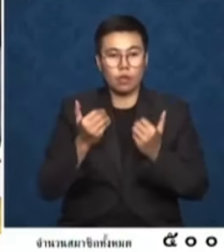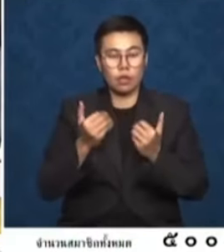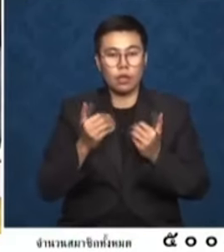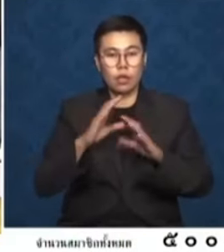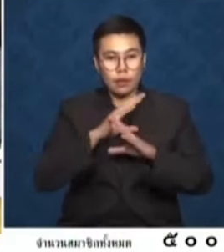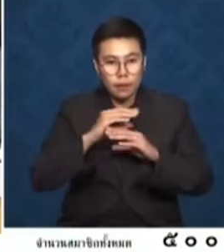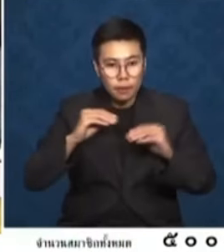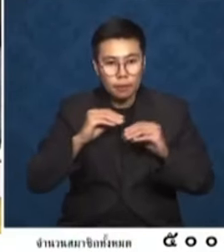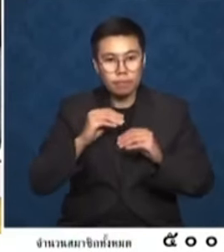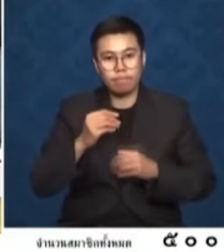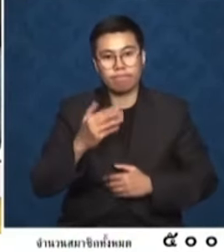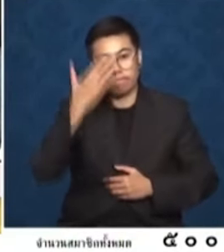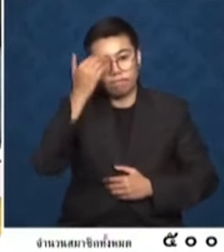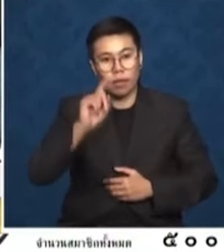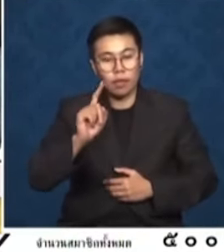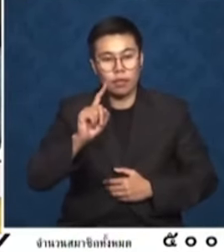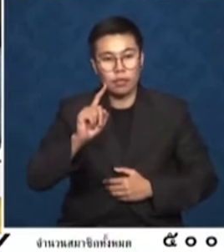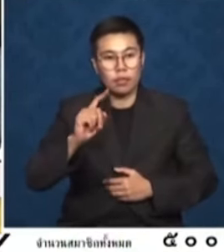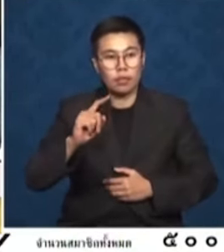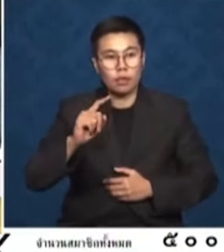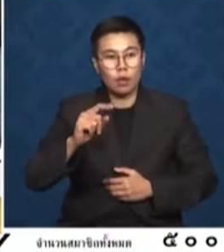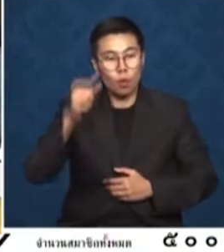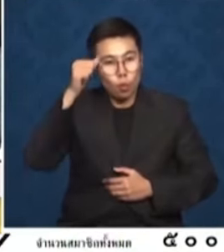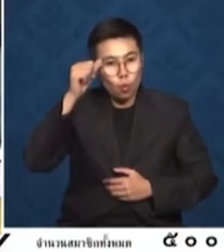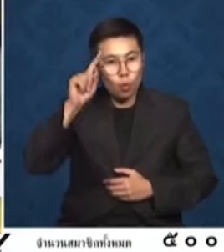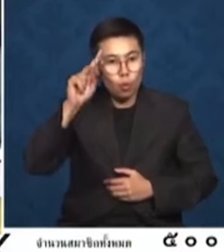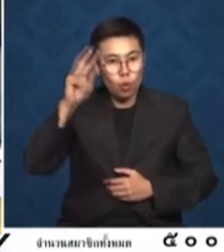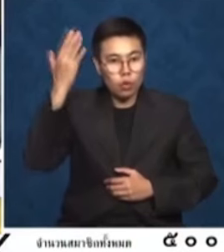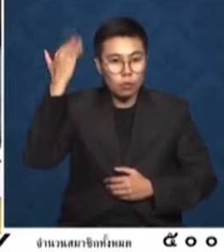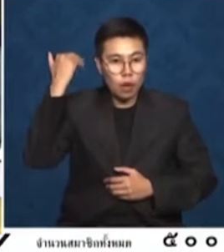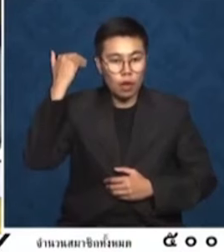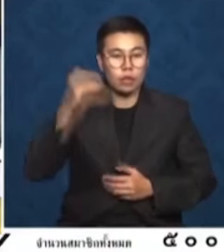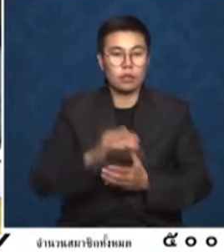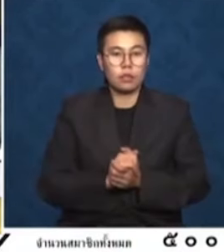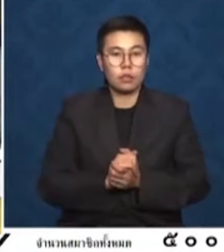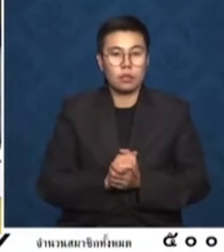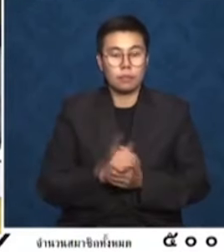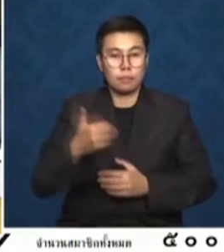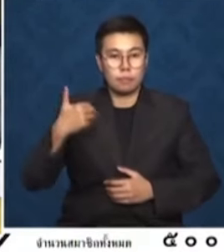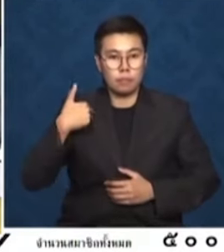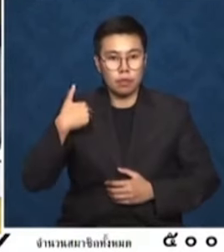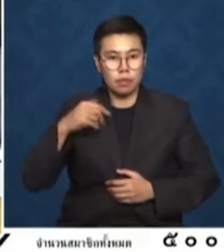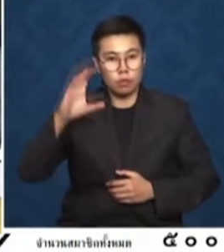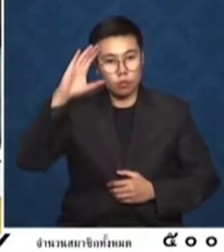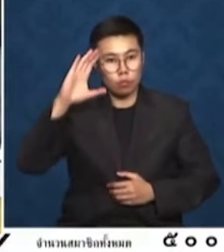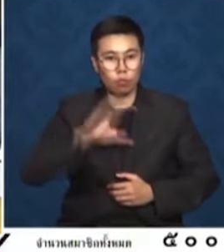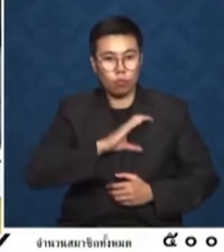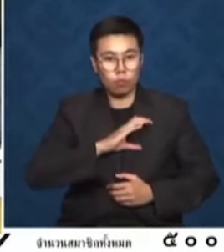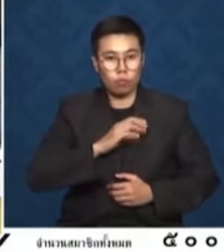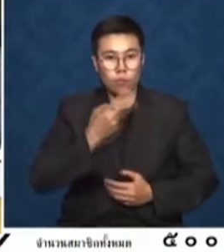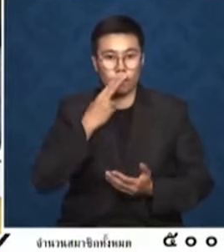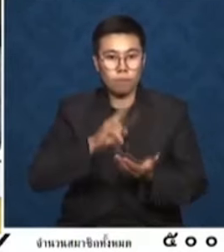นะครับท่านท่านครับเมื่อวัน 2วันที่ผ่านมาเนี่ยตำรวจแถลงว่าจะออกหมายจับ